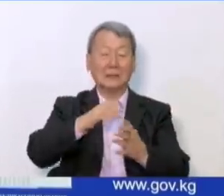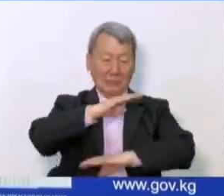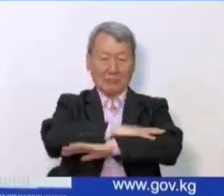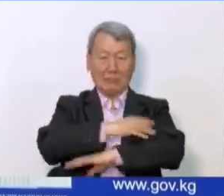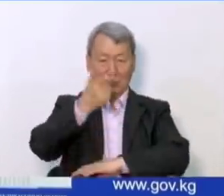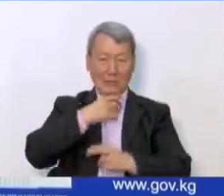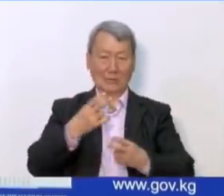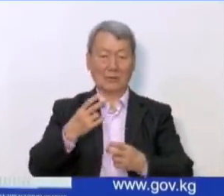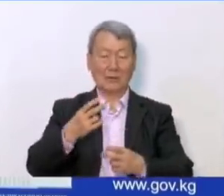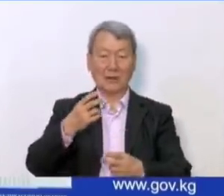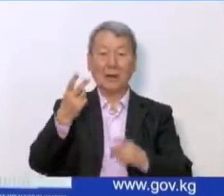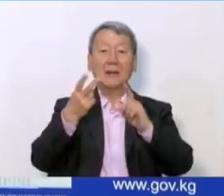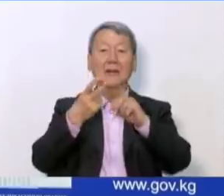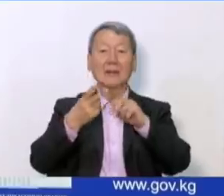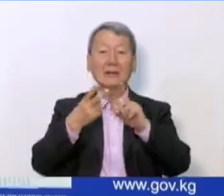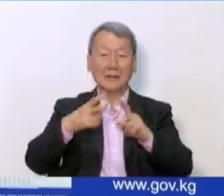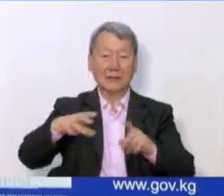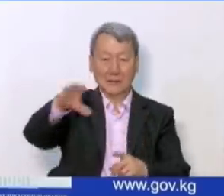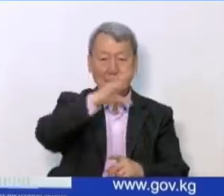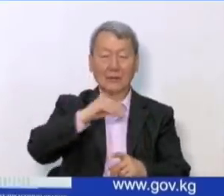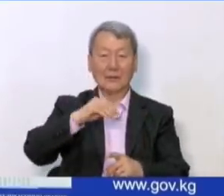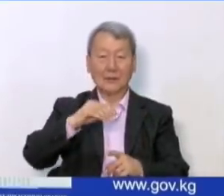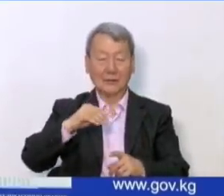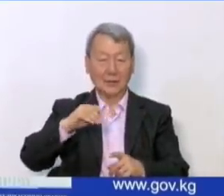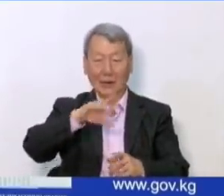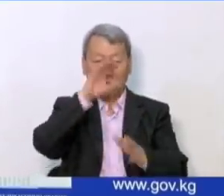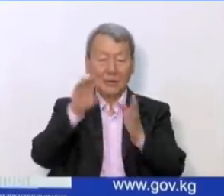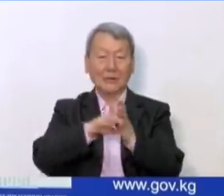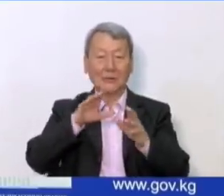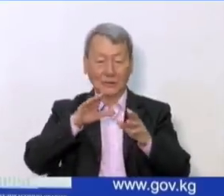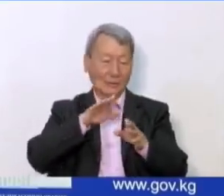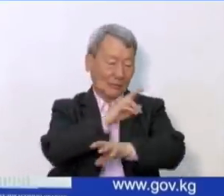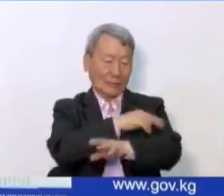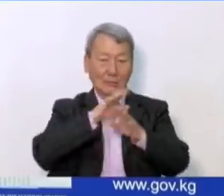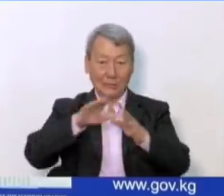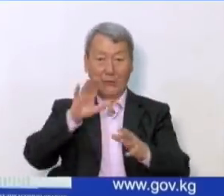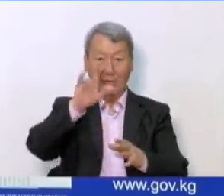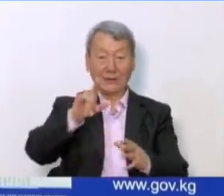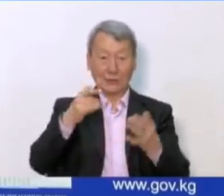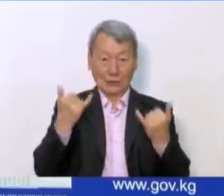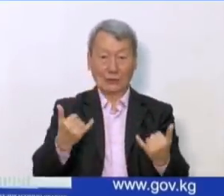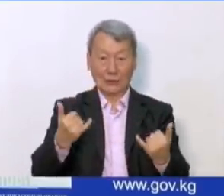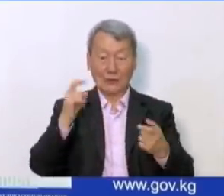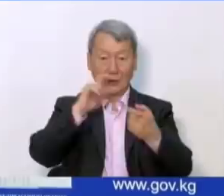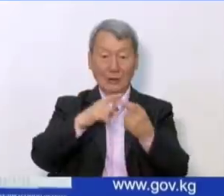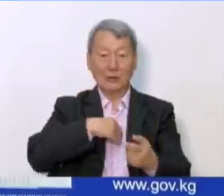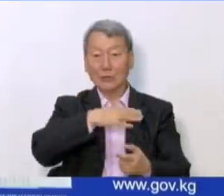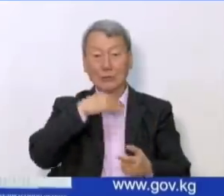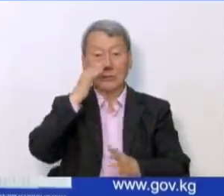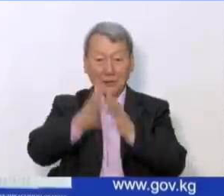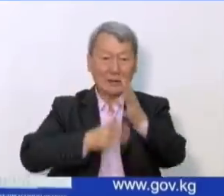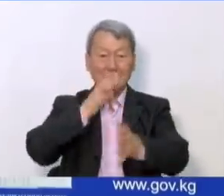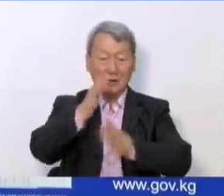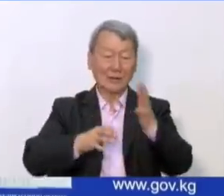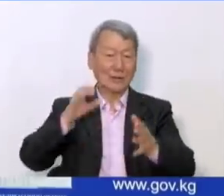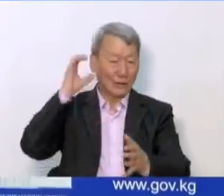атат. Экинчиден баарыбыздын терең түшүнүү менен ушуга мамиле кылышыбыз керек. Мына ушуга байланыштуу көп нерсе бар алдында